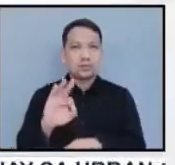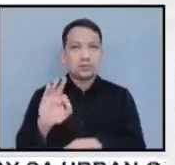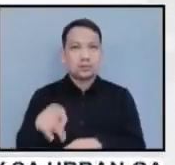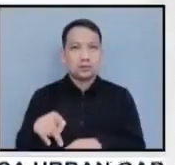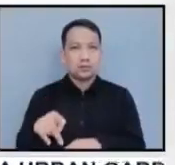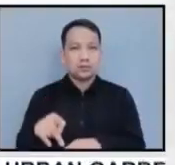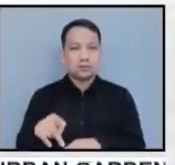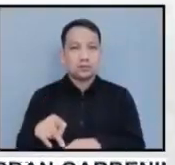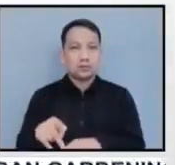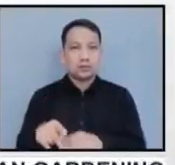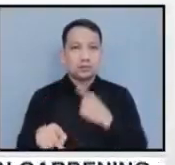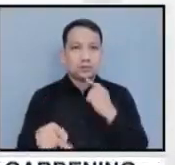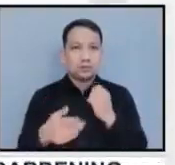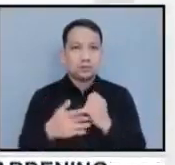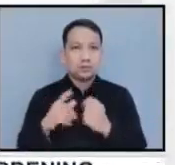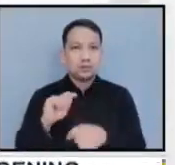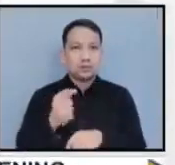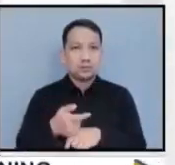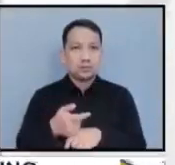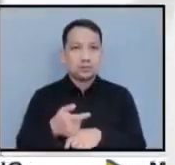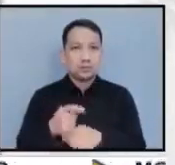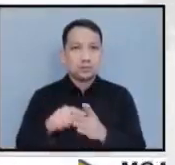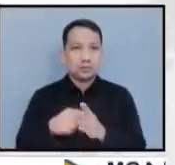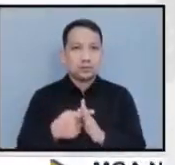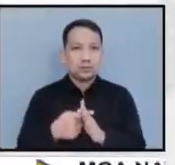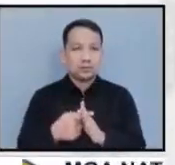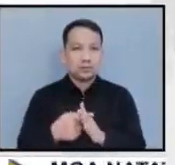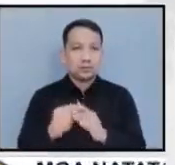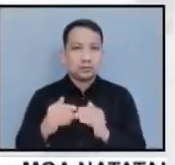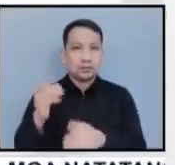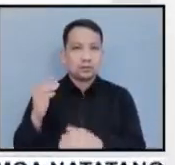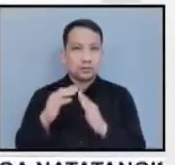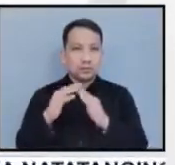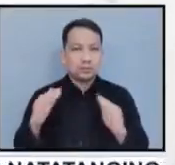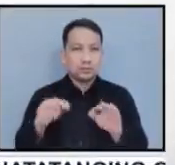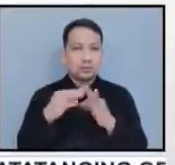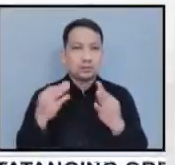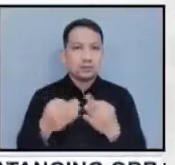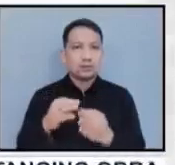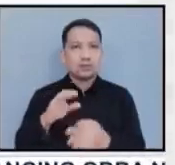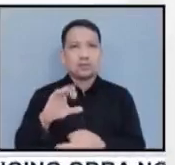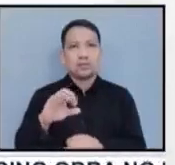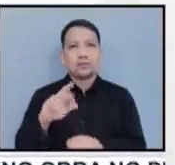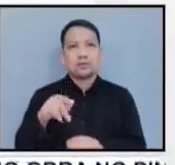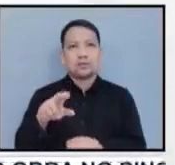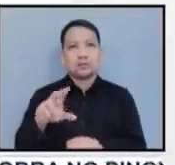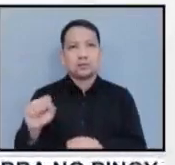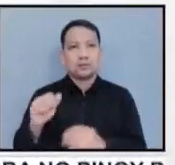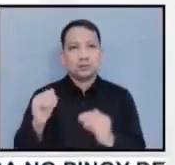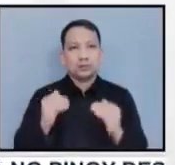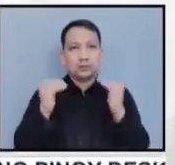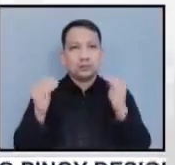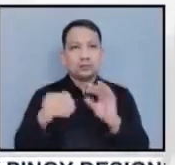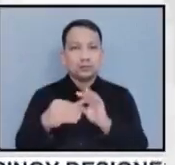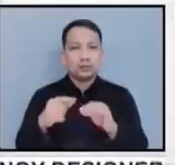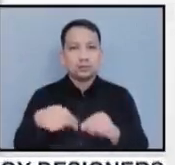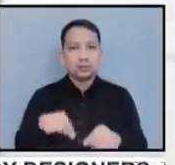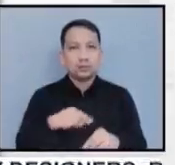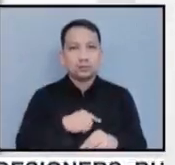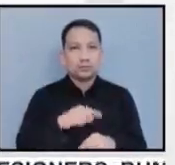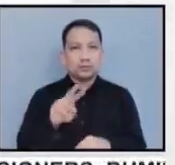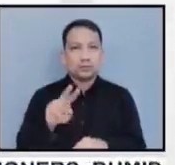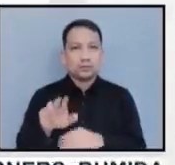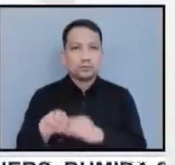BFP Taguig, nagsimula ang sunog sa bahay ng pamilya Corpus. Itinaas ang unang alarma pasado alas 2 ng hapon